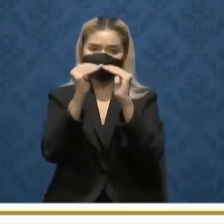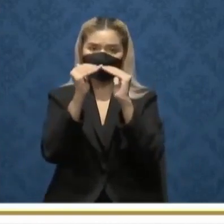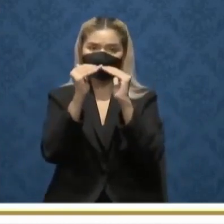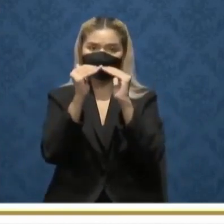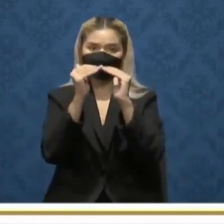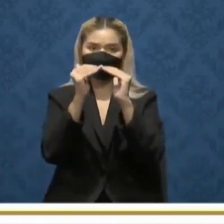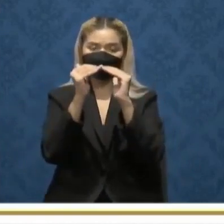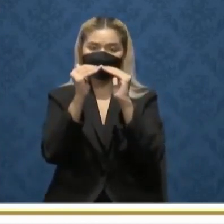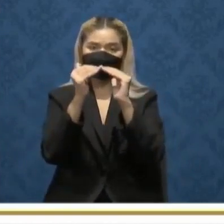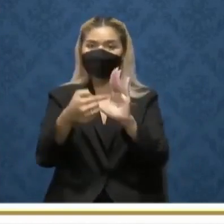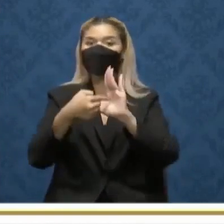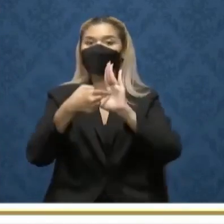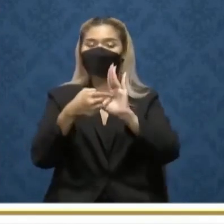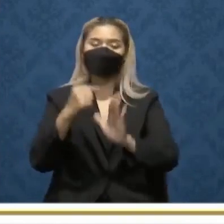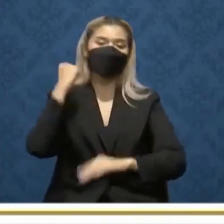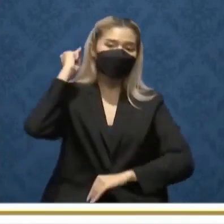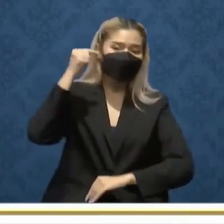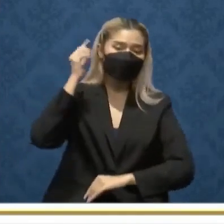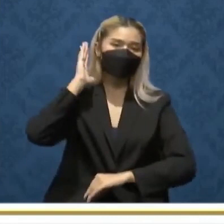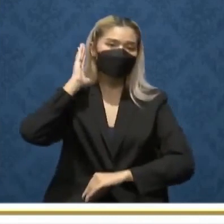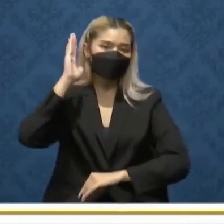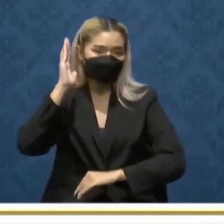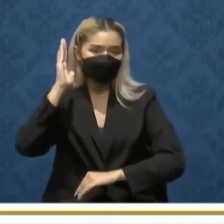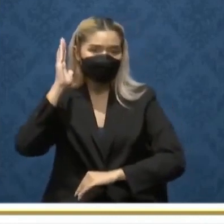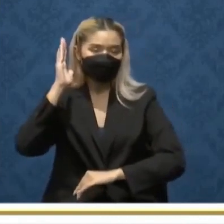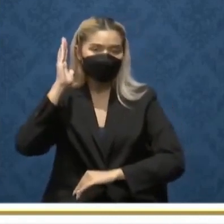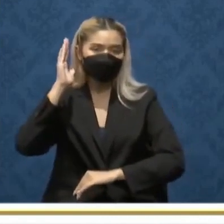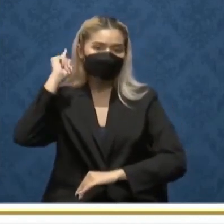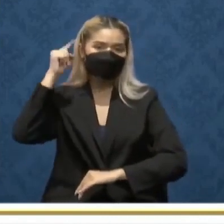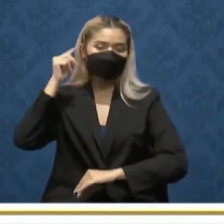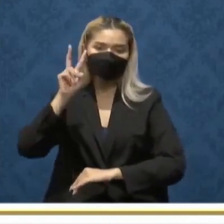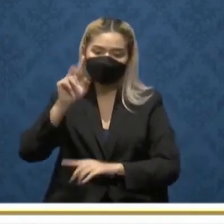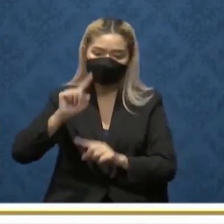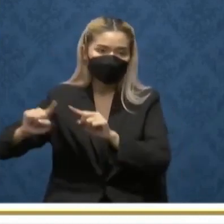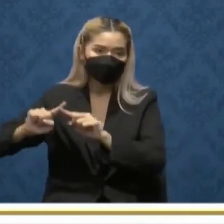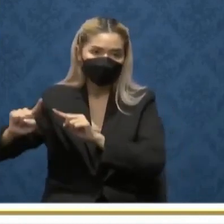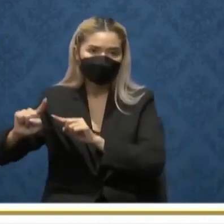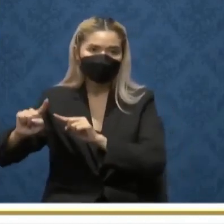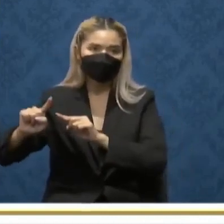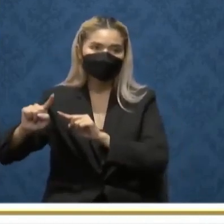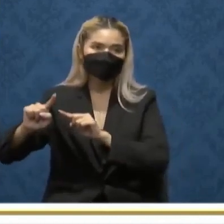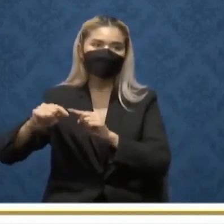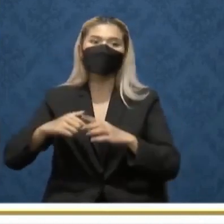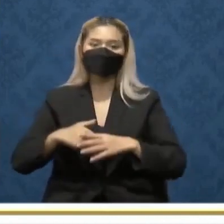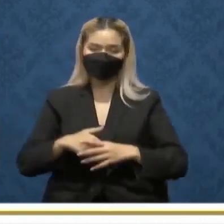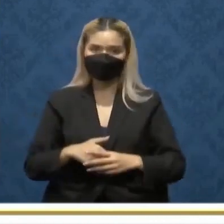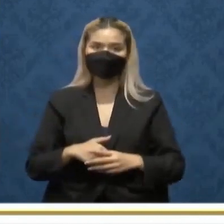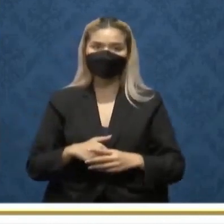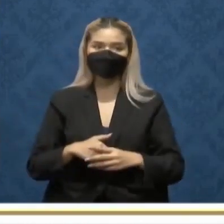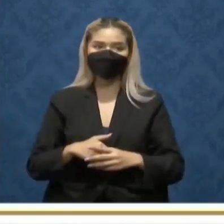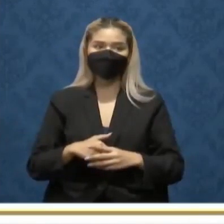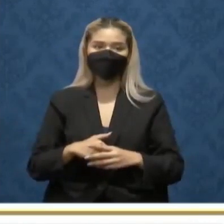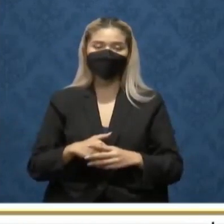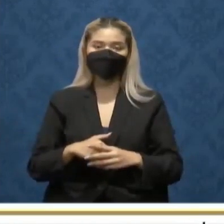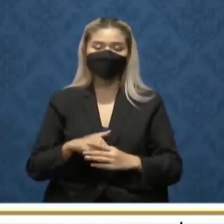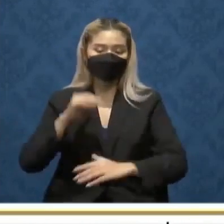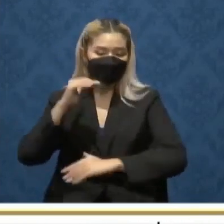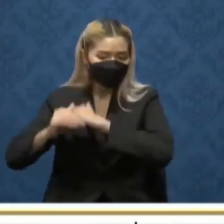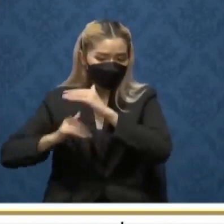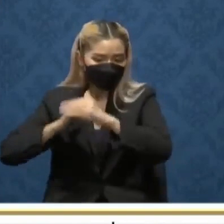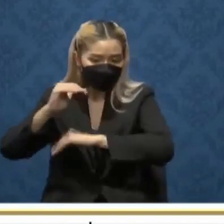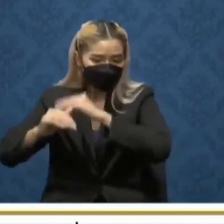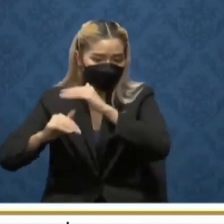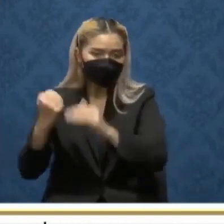พศสมาชิกที่เป็นยูสนะครับคนที่อายุต่ำกว่า30ให้มีบทบาทในการขับเคลื่อนสภาอย่างเข้ม